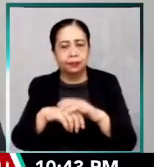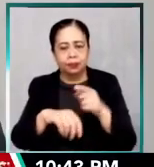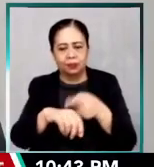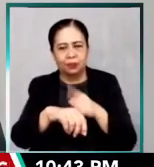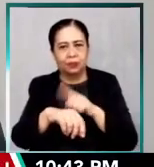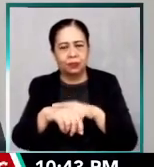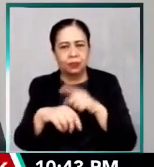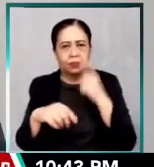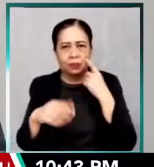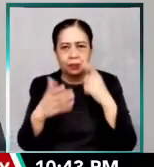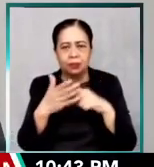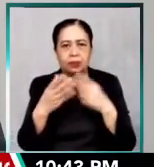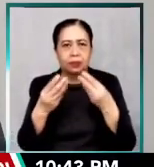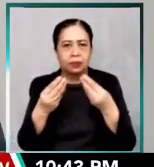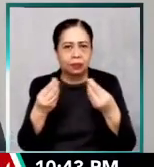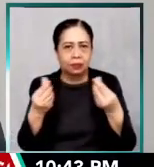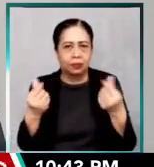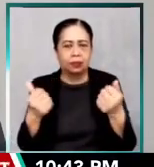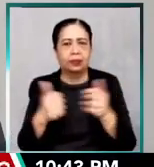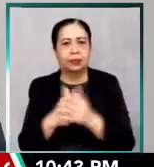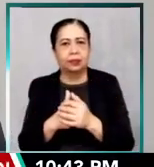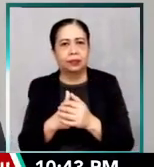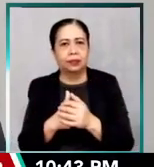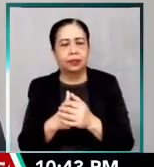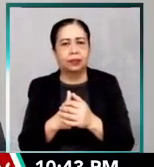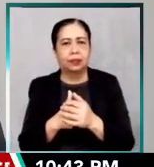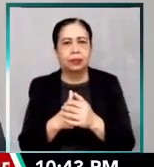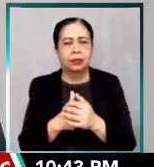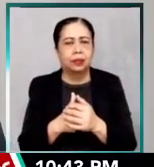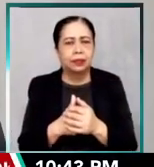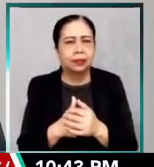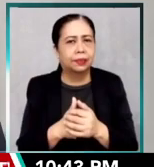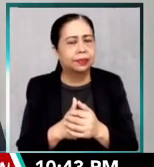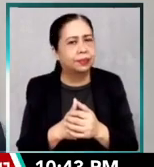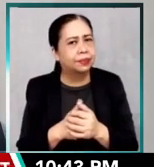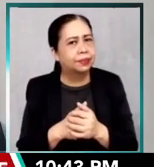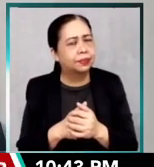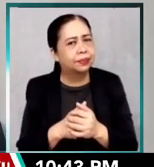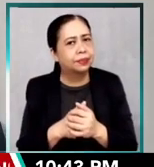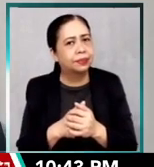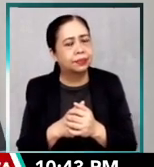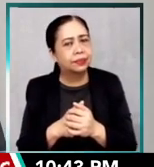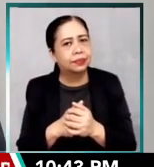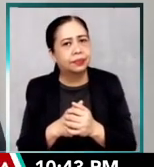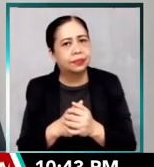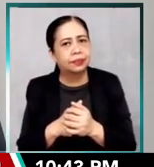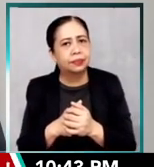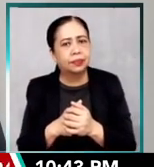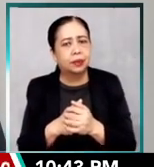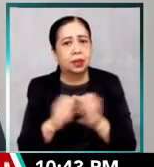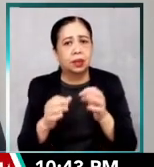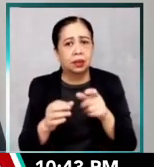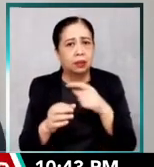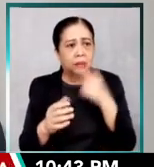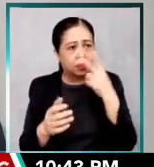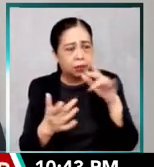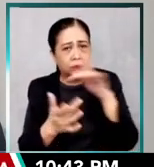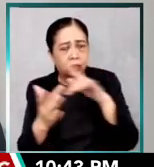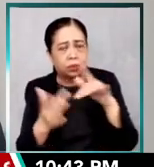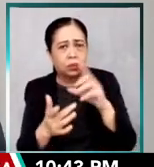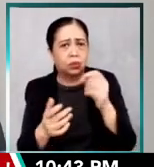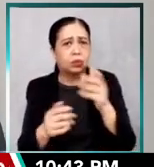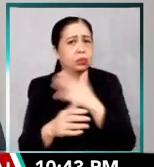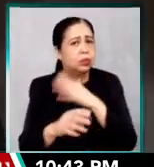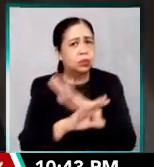tayo ng stray dogs and stray cats at hindi naman po ito nakakasakit po sa atin, no, huwag po natin